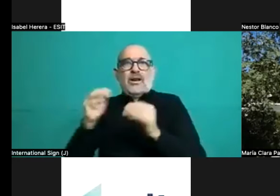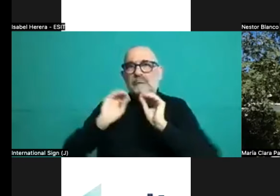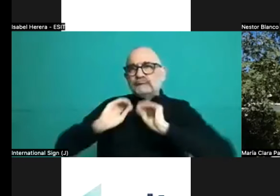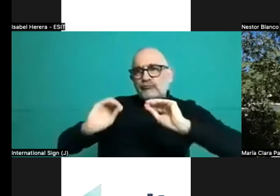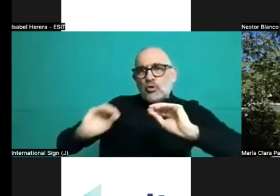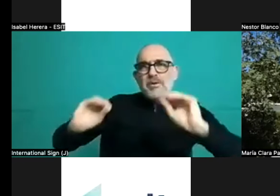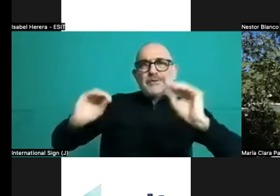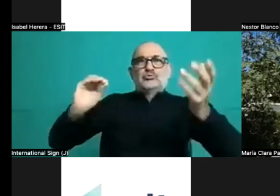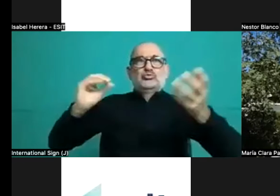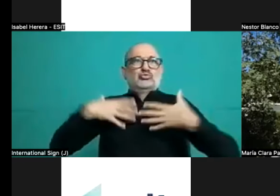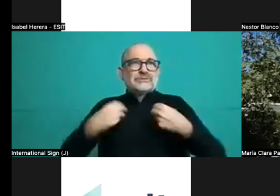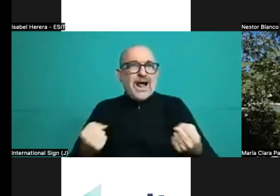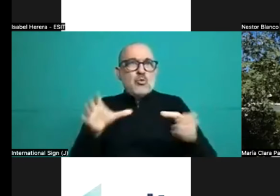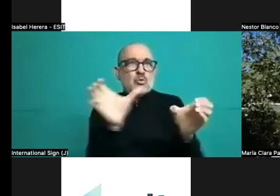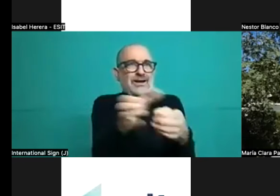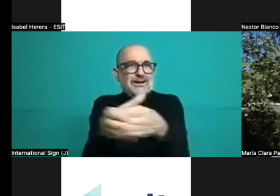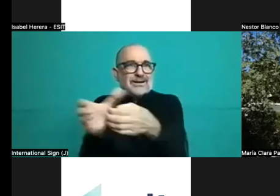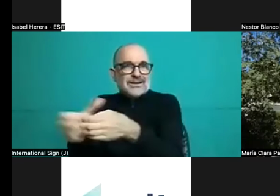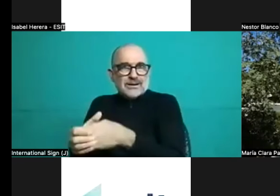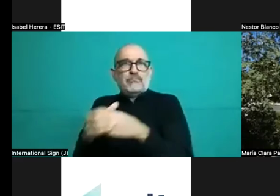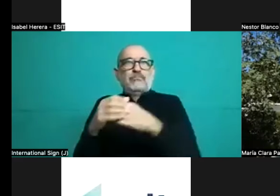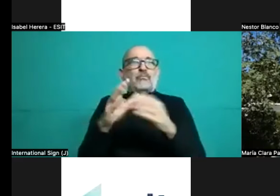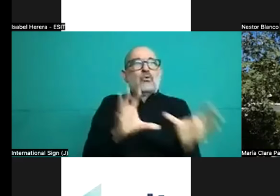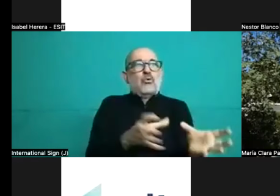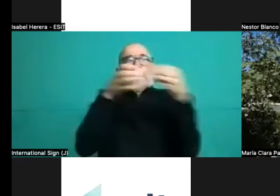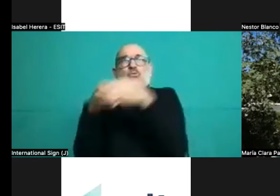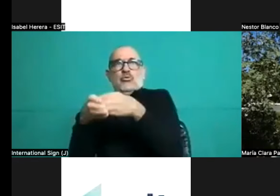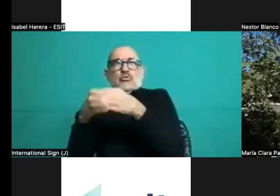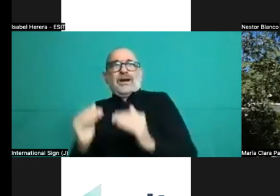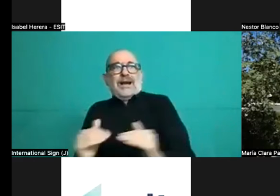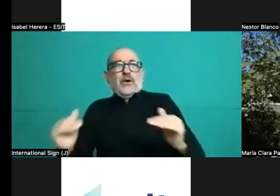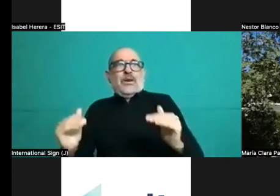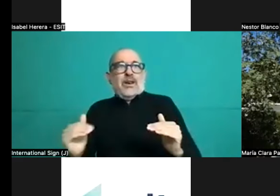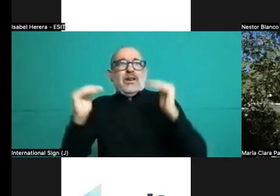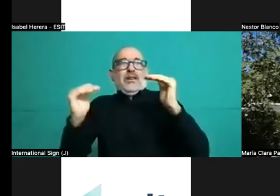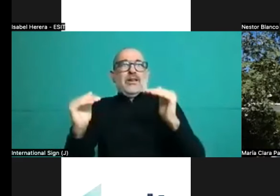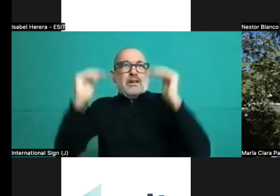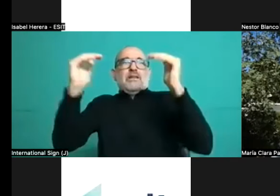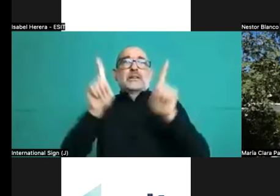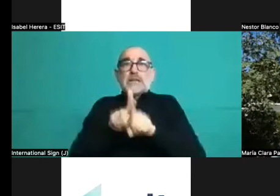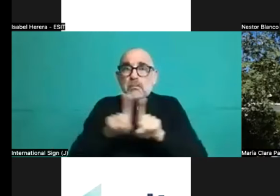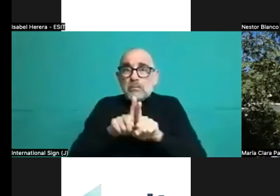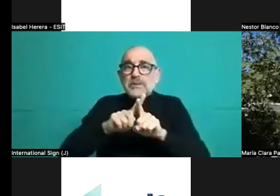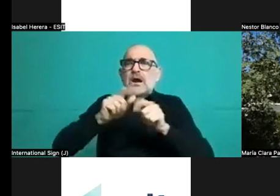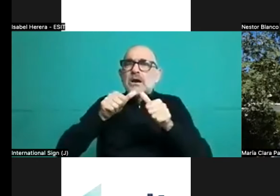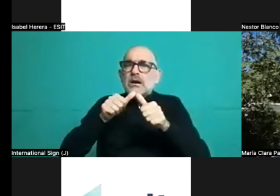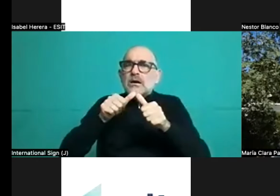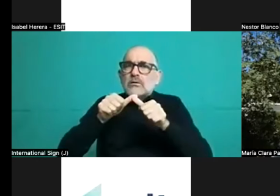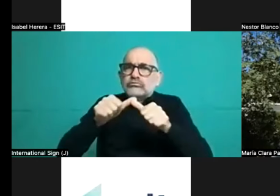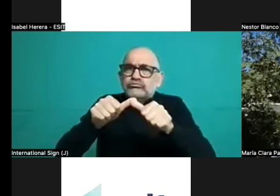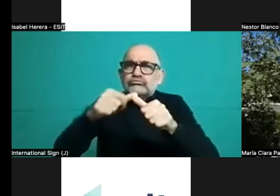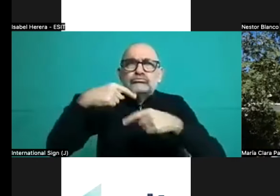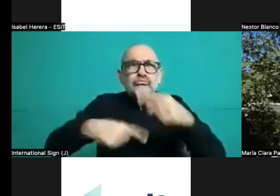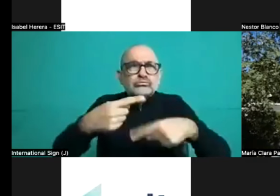au niveau du suivi, de la gestion des équipes, au